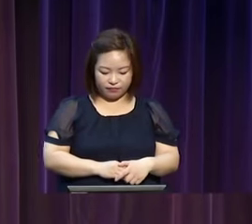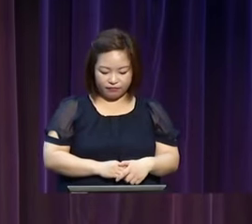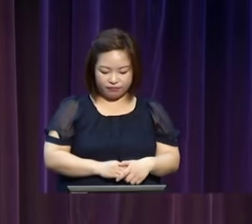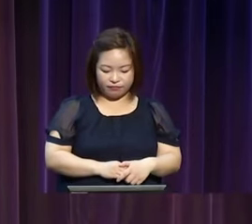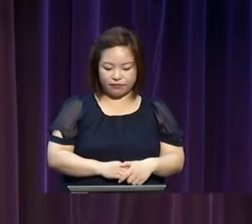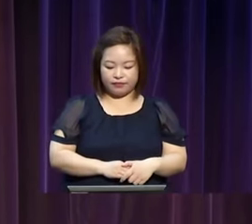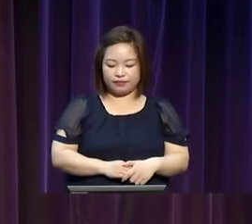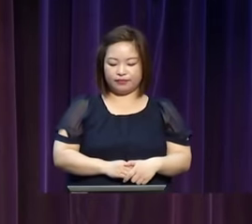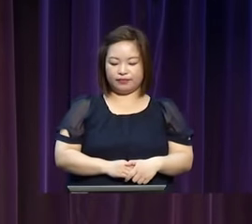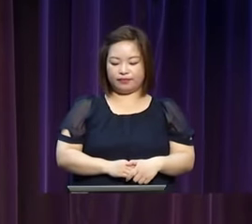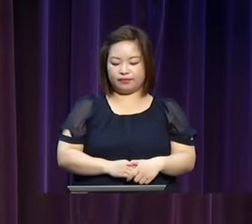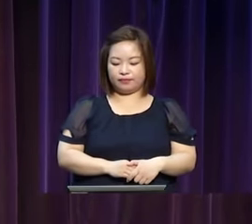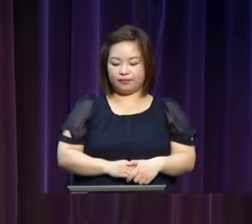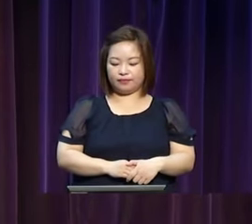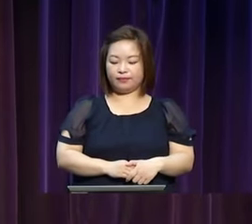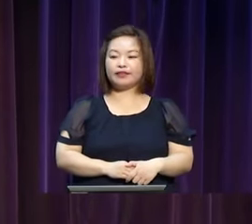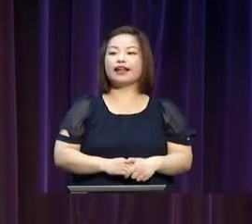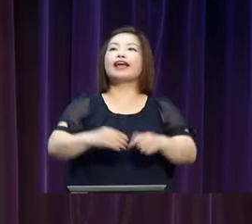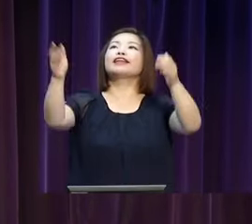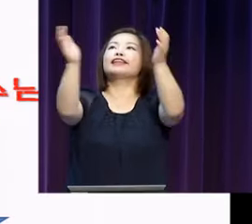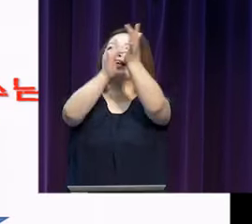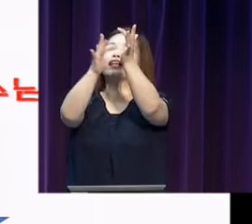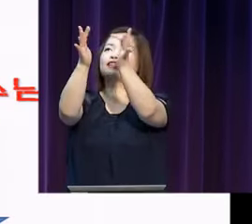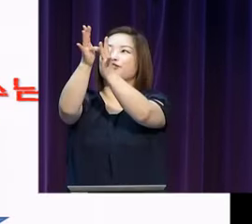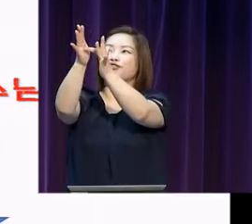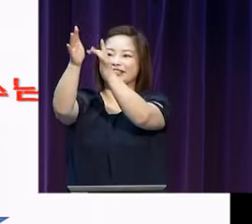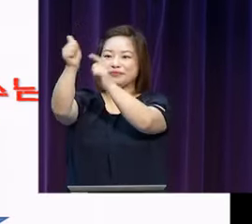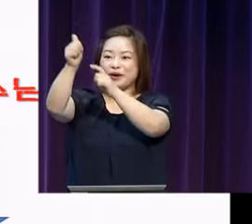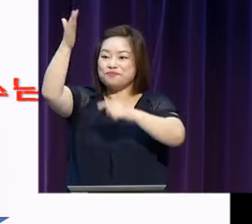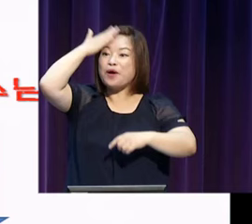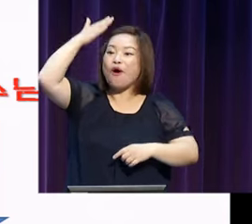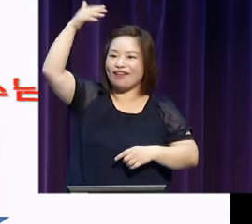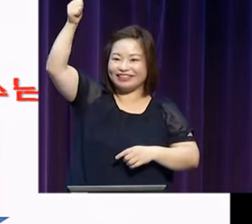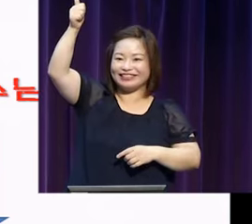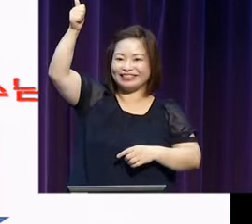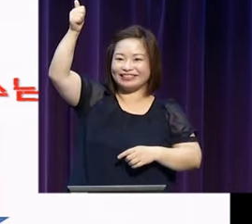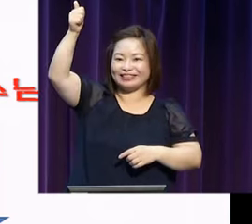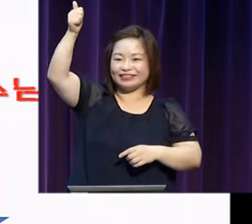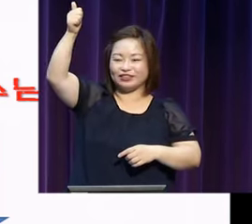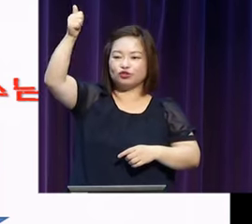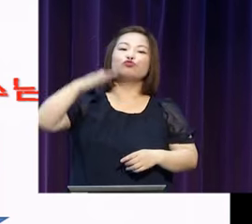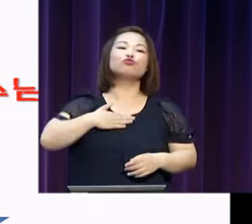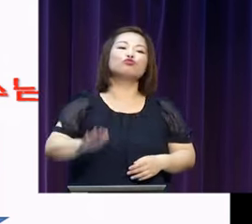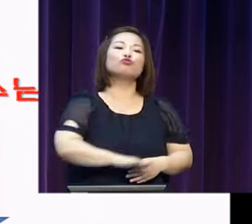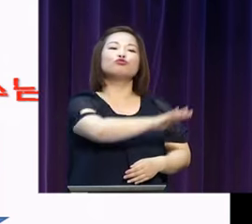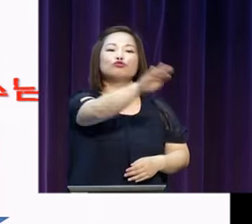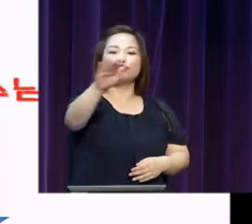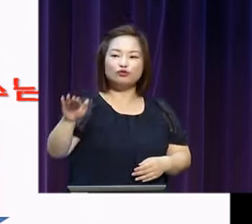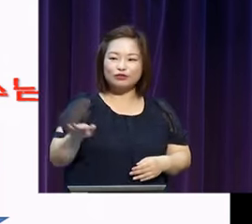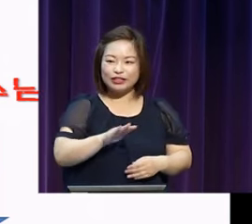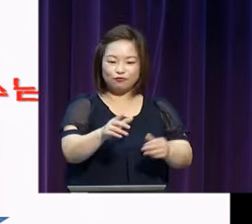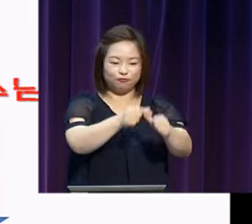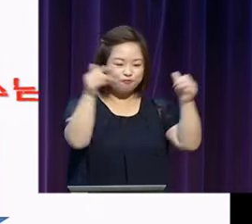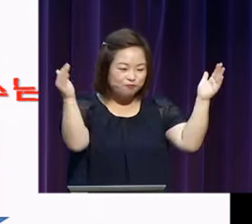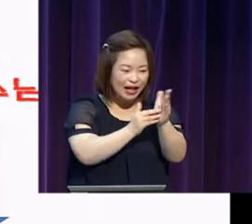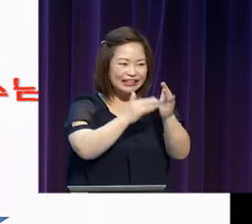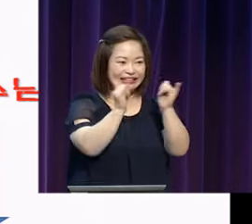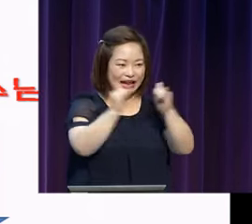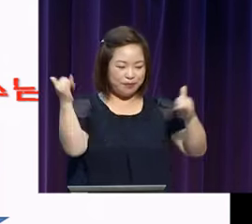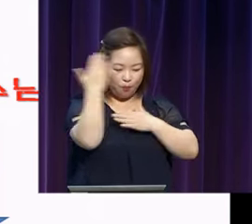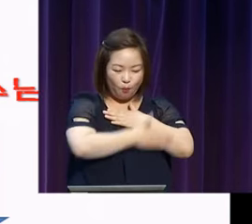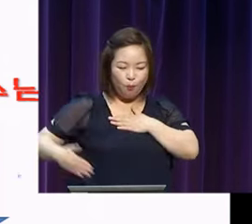겁니다. 그러니까 예수님은 머리로 설명이 돼 있고 교회는 몸으로 설명돼 있는